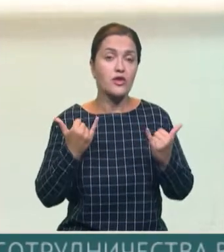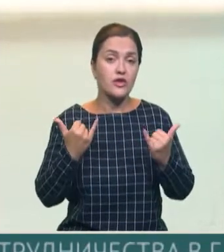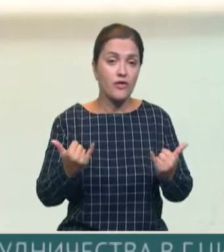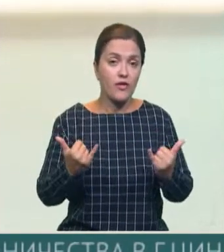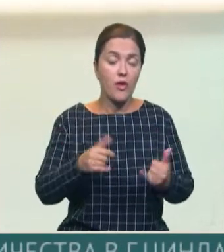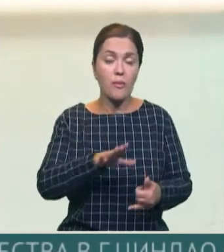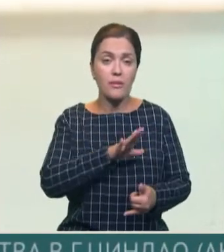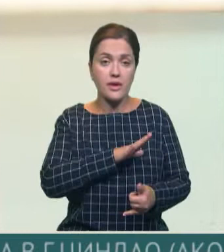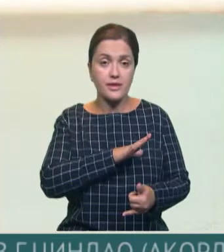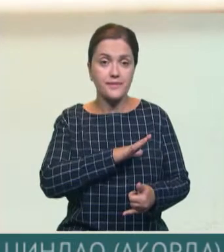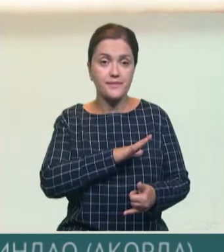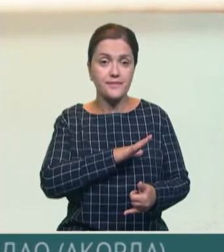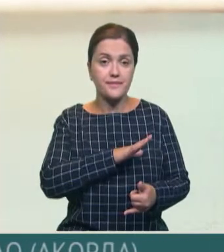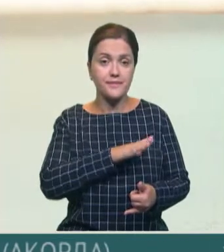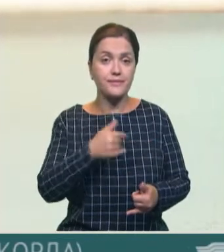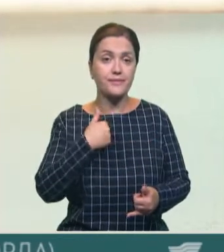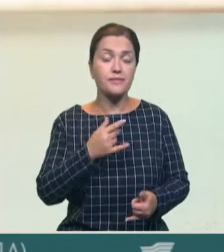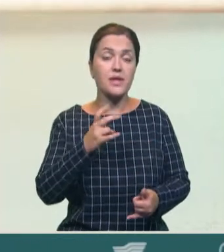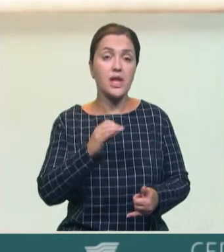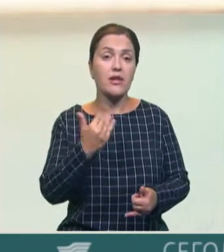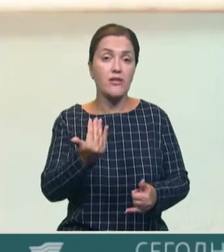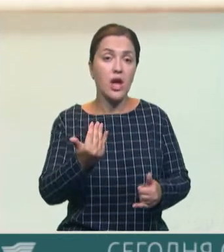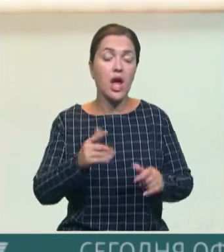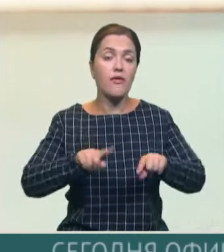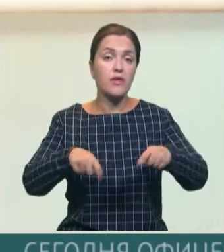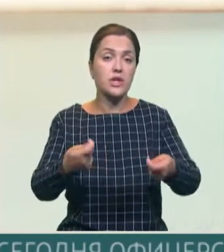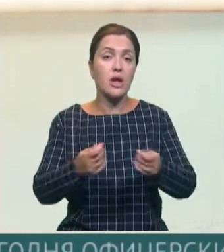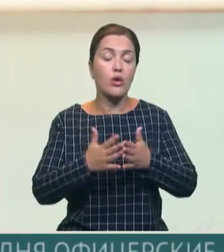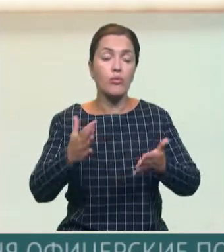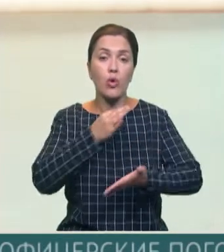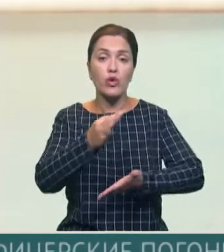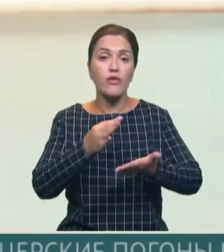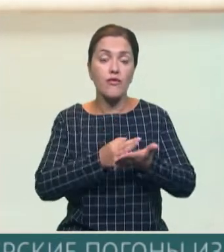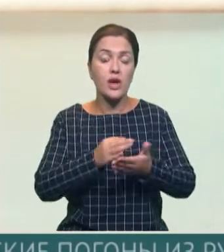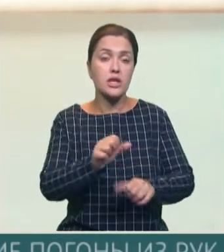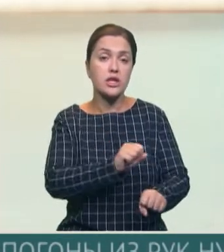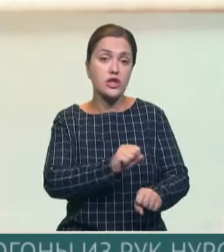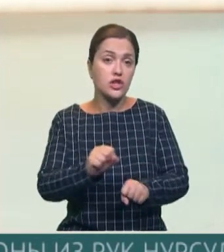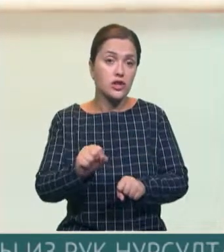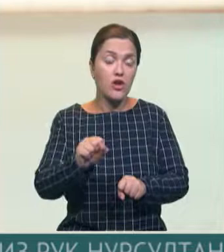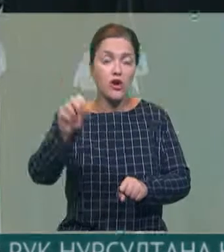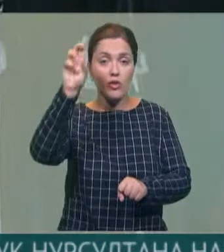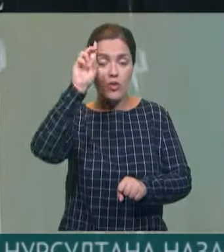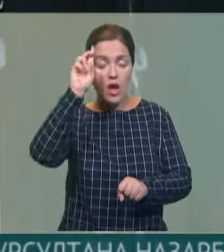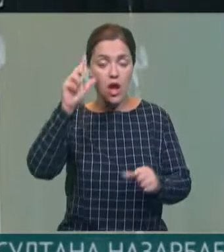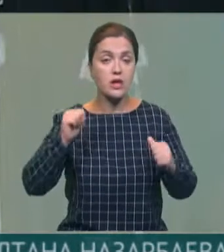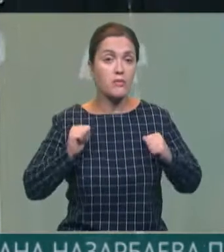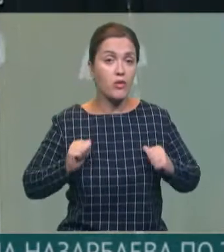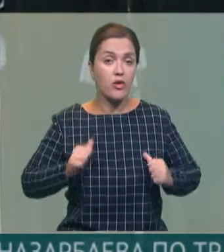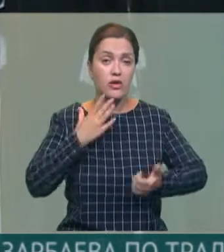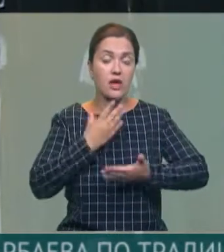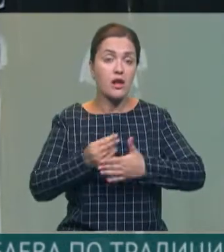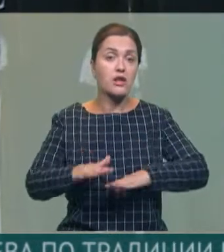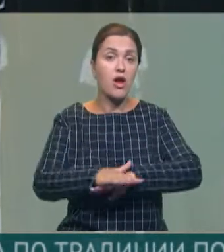военных учебных заведений. Мы на вас возлагаем огромную ответственность в защите нашего государства, спокойствие нашего